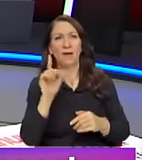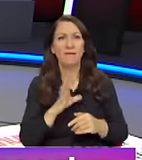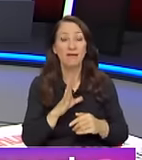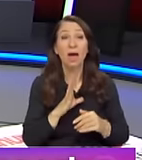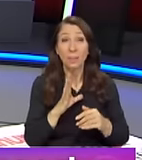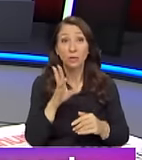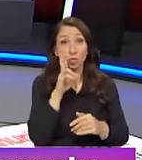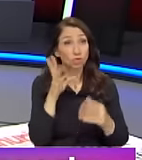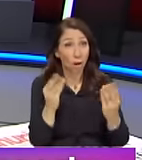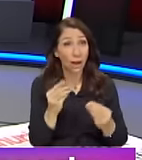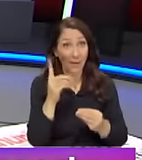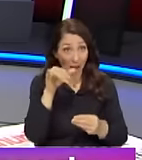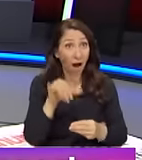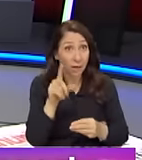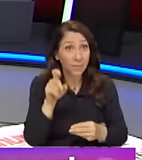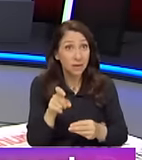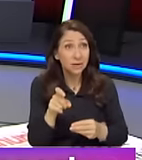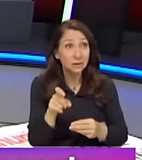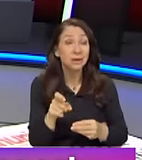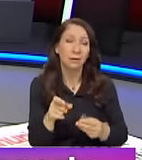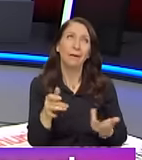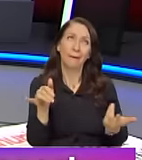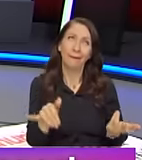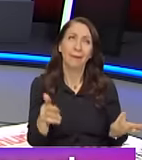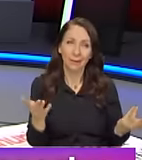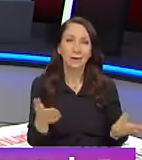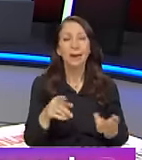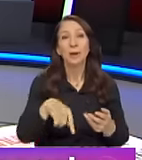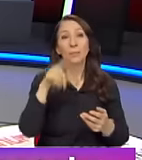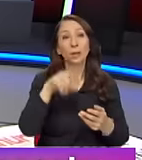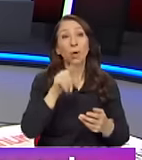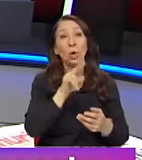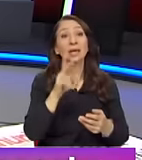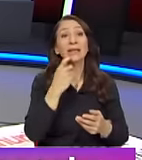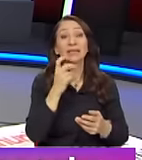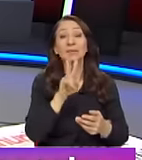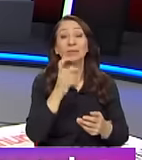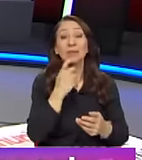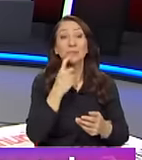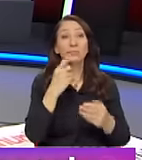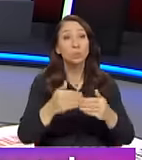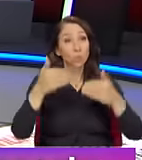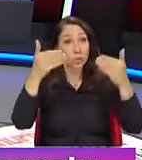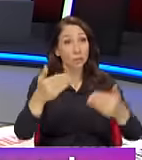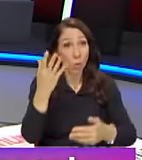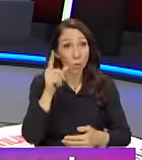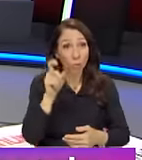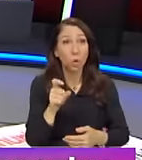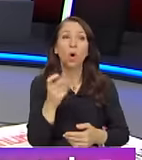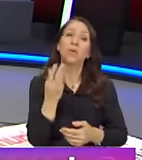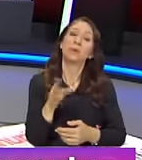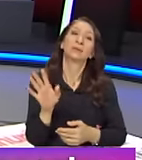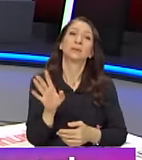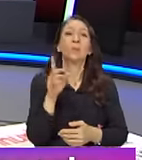ama neticede bir hak mı? Hak. Bir günle 17 yıl, 20 yıllık bir uzatma olur mu?